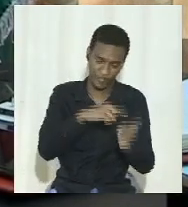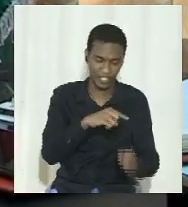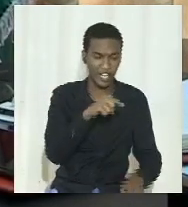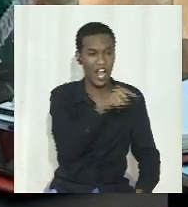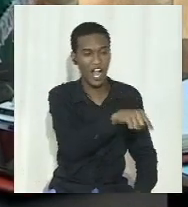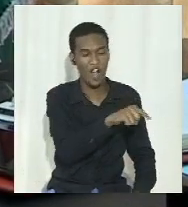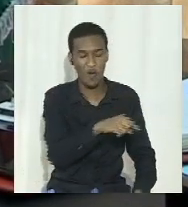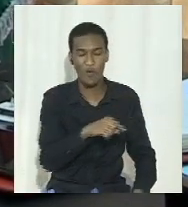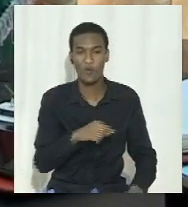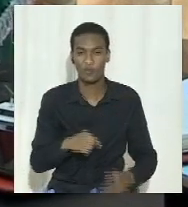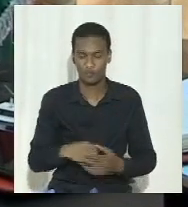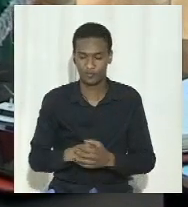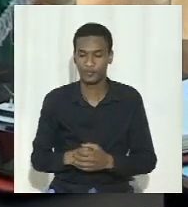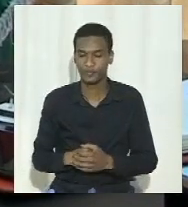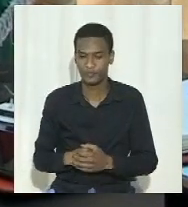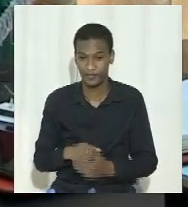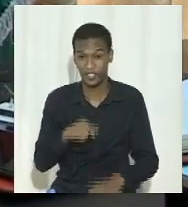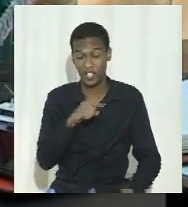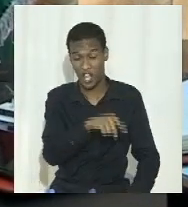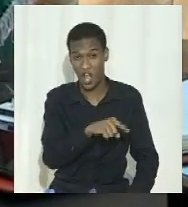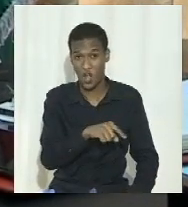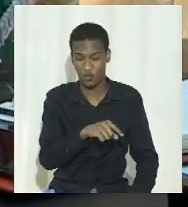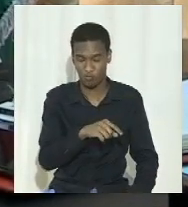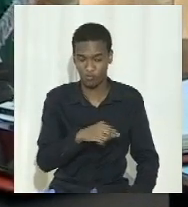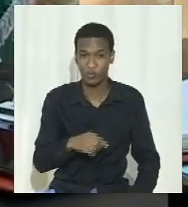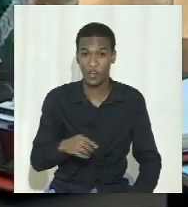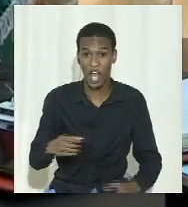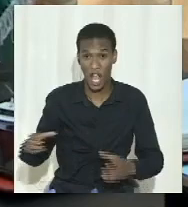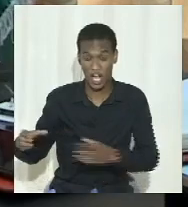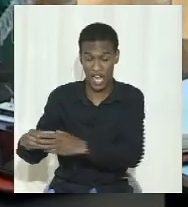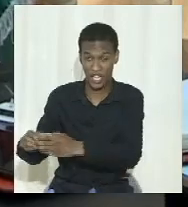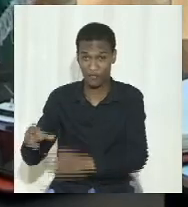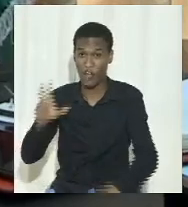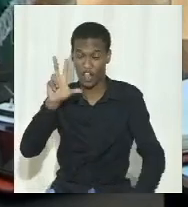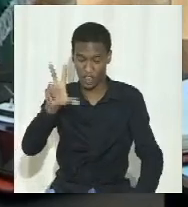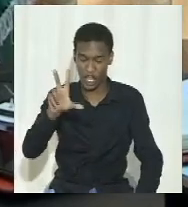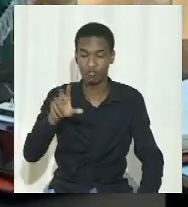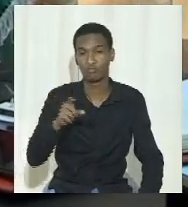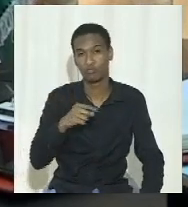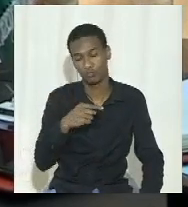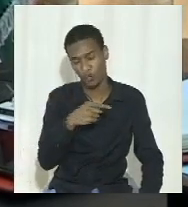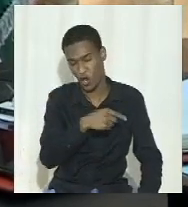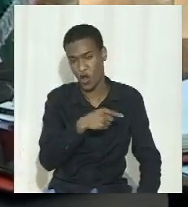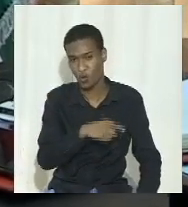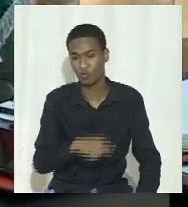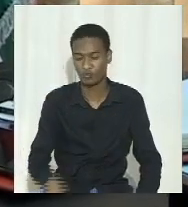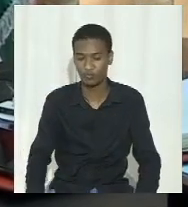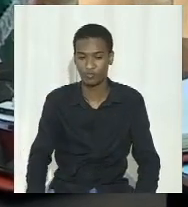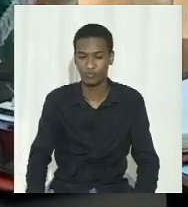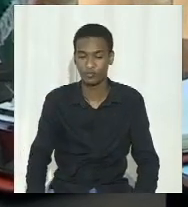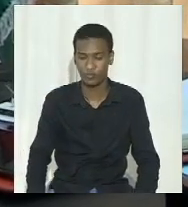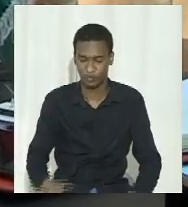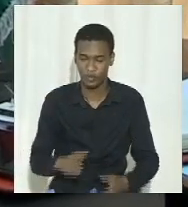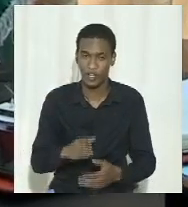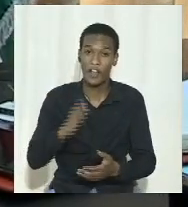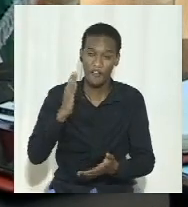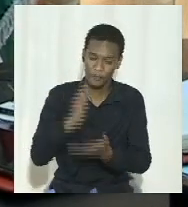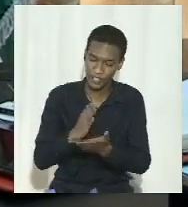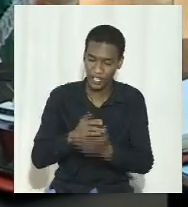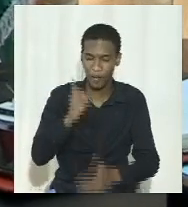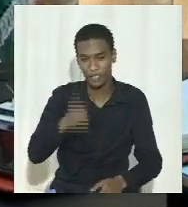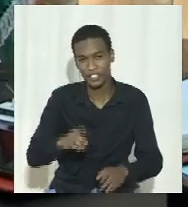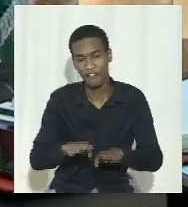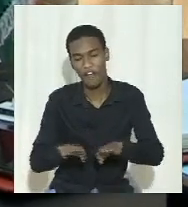no mianatra amin'izany. Efa misy fandaminana ny ora fidirana sy ny ora fakandrivotra ary ny